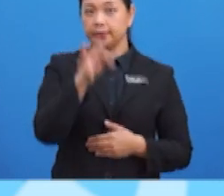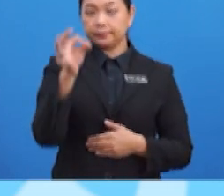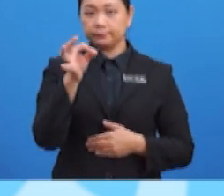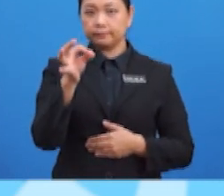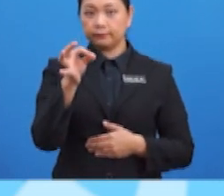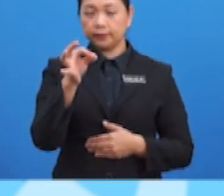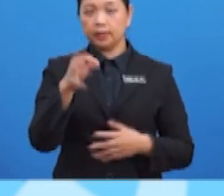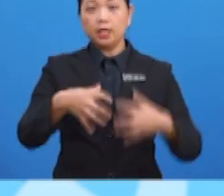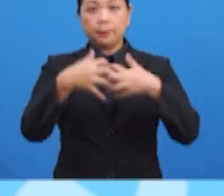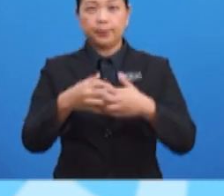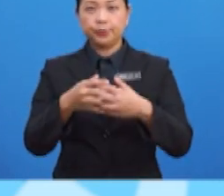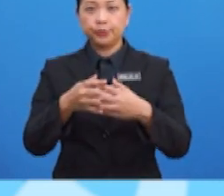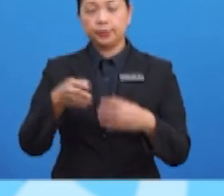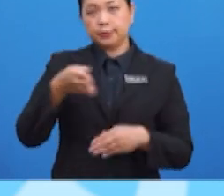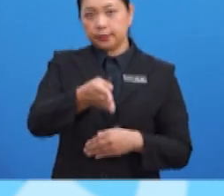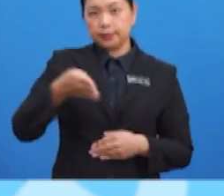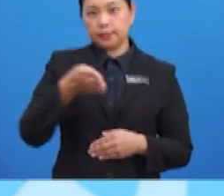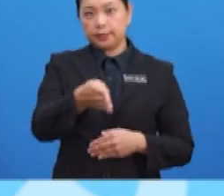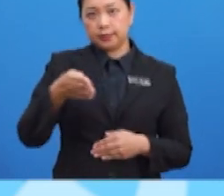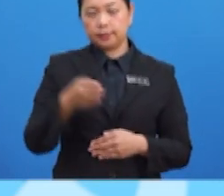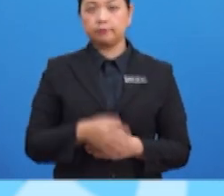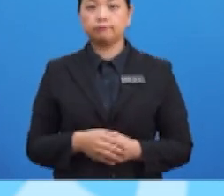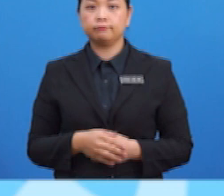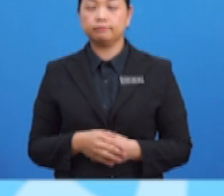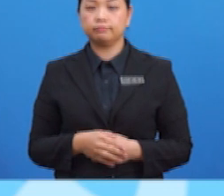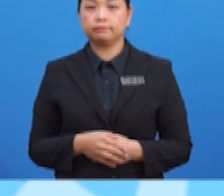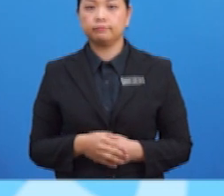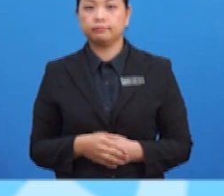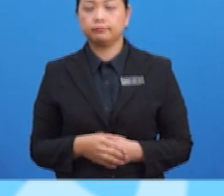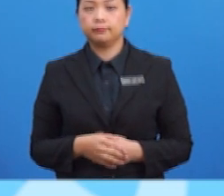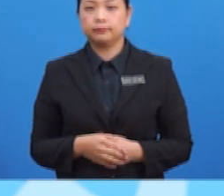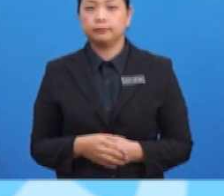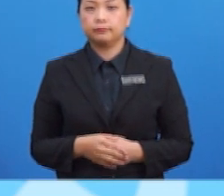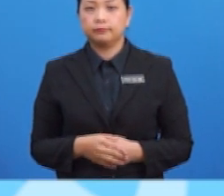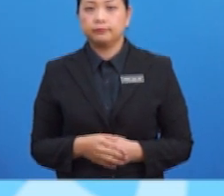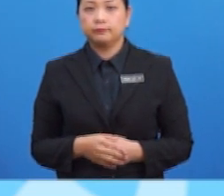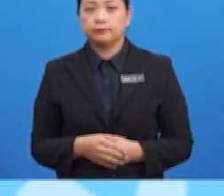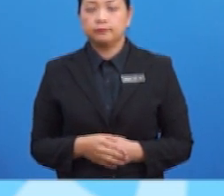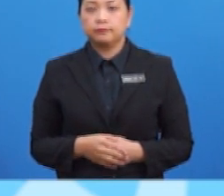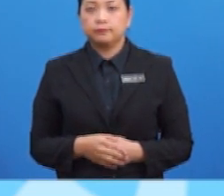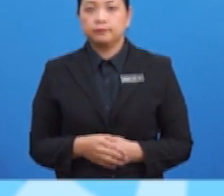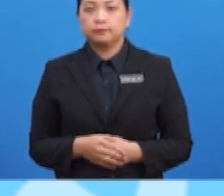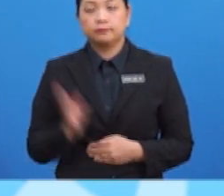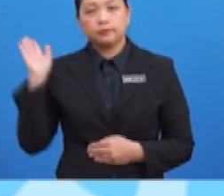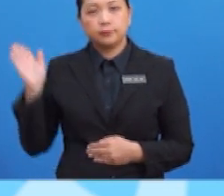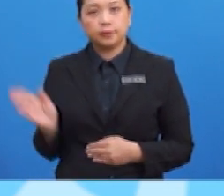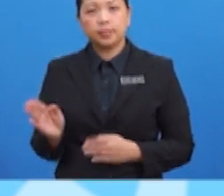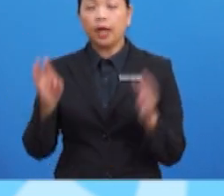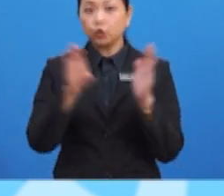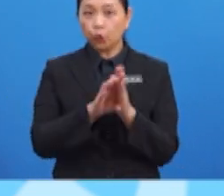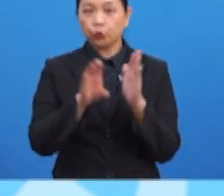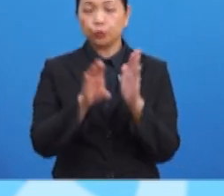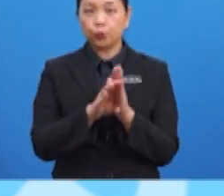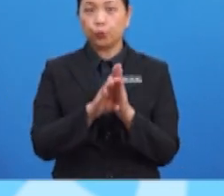mesin gergaji gelung dan mesin gerudi lantai. Ini adalah contoh